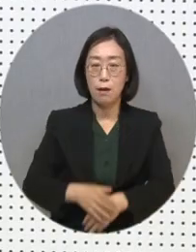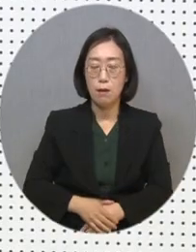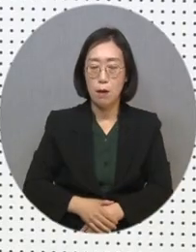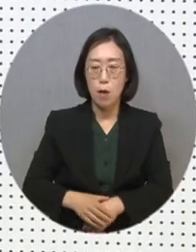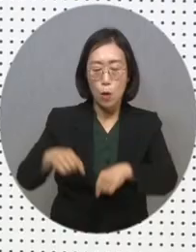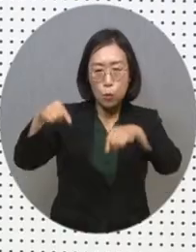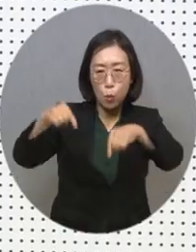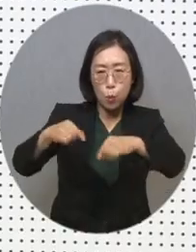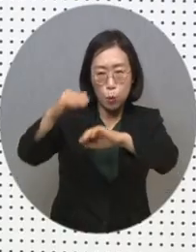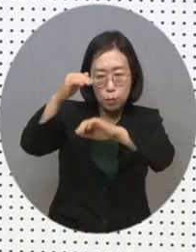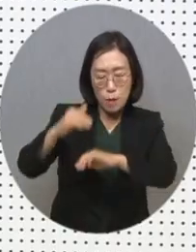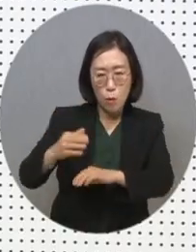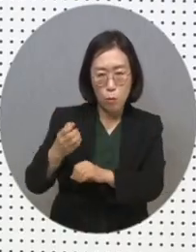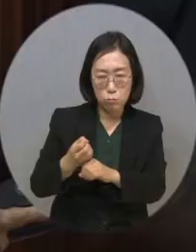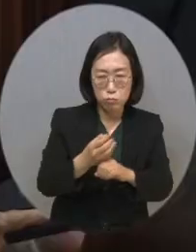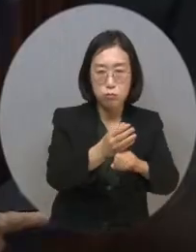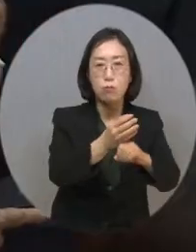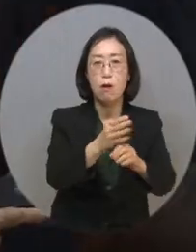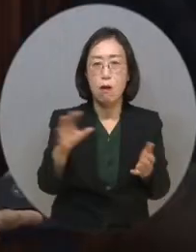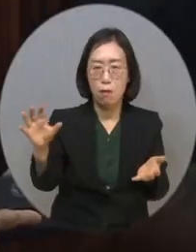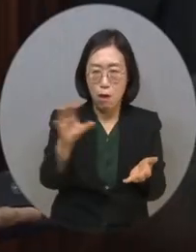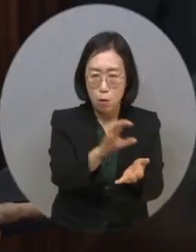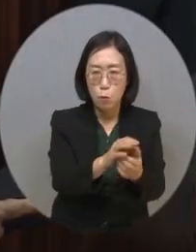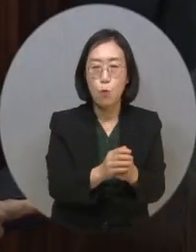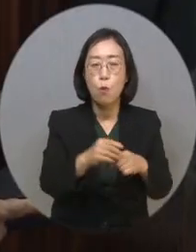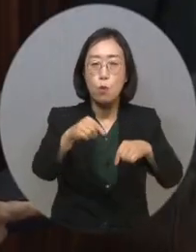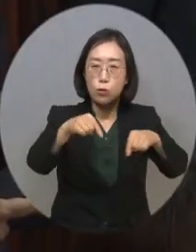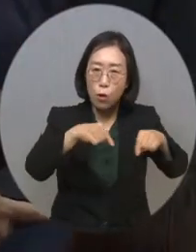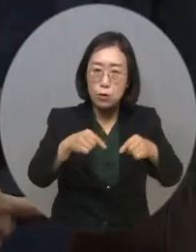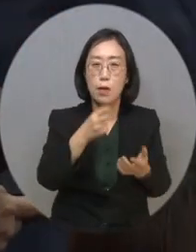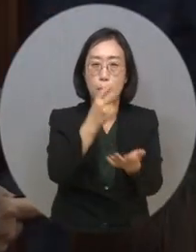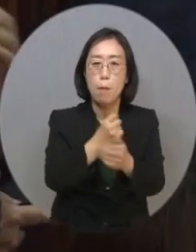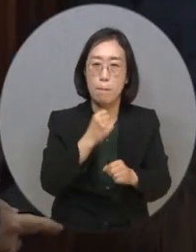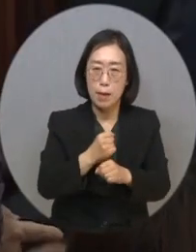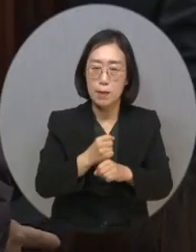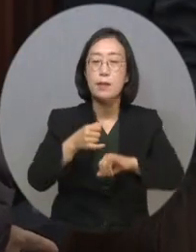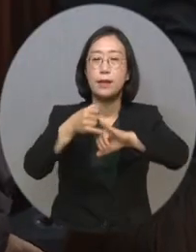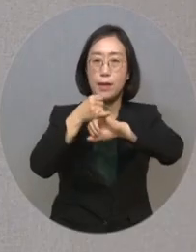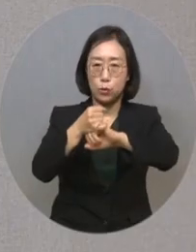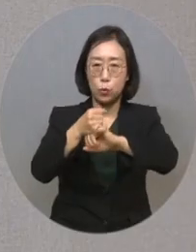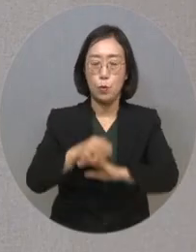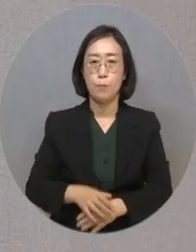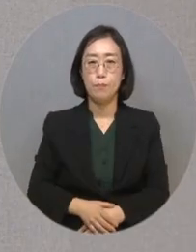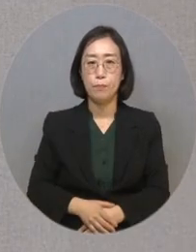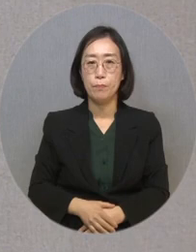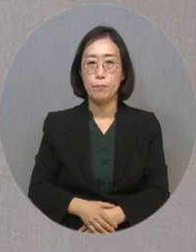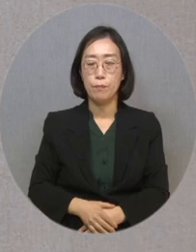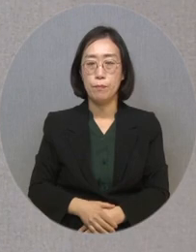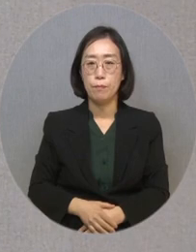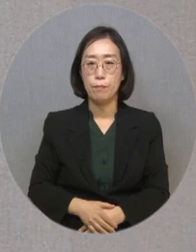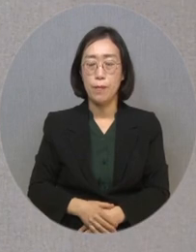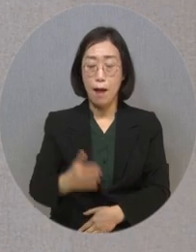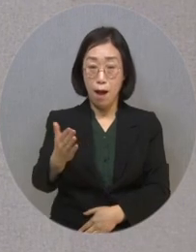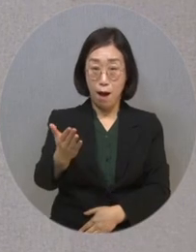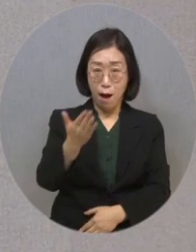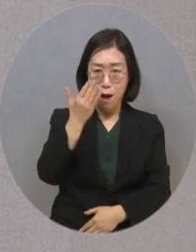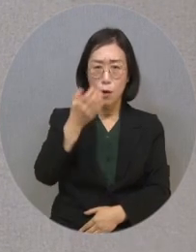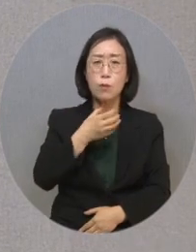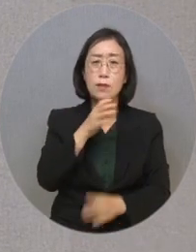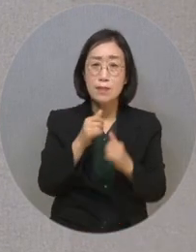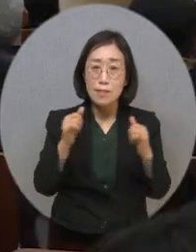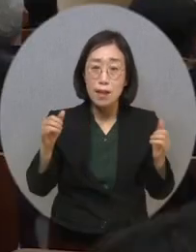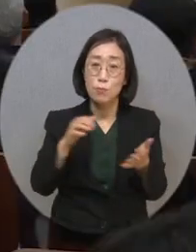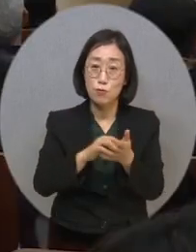토대로 정책에 반영할 수 있도록 최선의 노력을 다하겠다고 약속했습니다. 훌쩍 다가온 초고령화